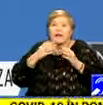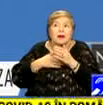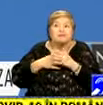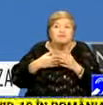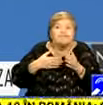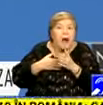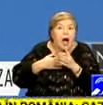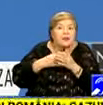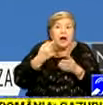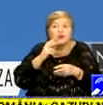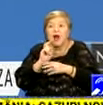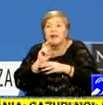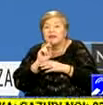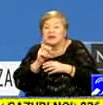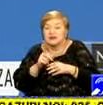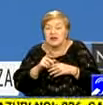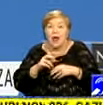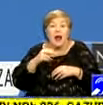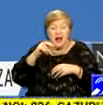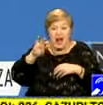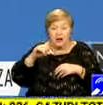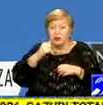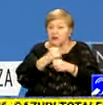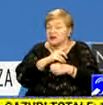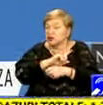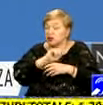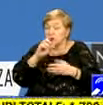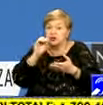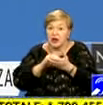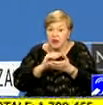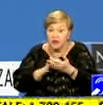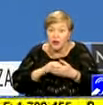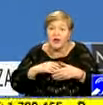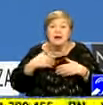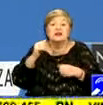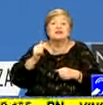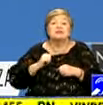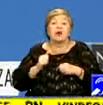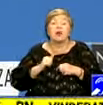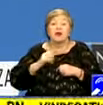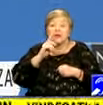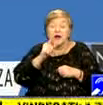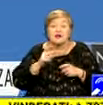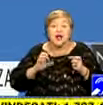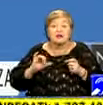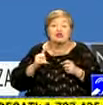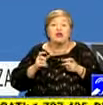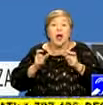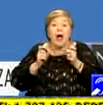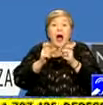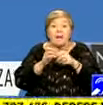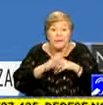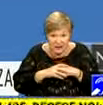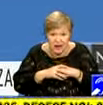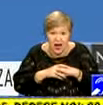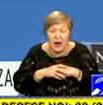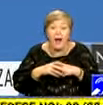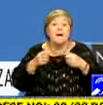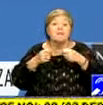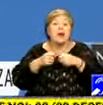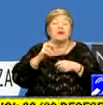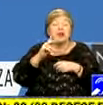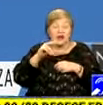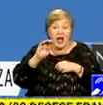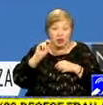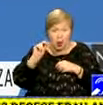Noi vom face tot ceea ce este necesar pentru a asigura securitatea și apărarea tuturor membrilor și dorim